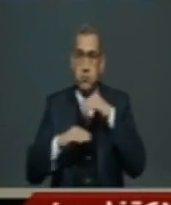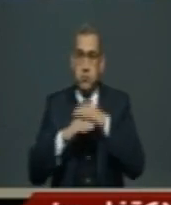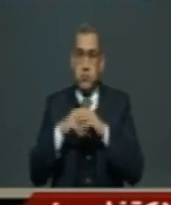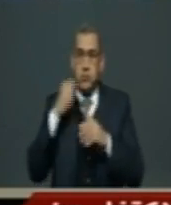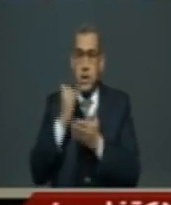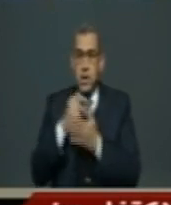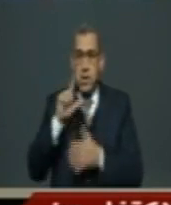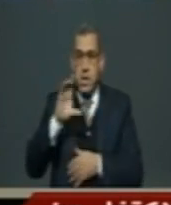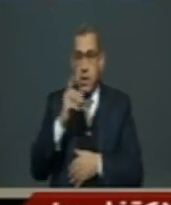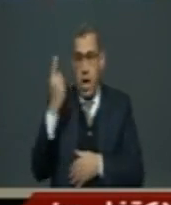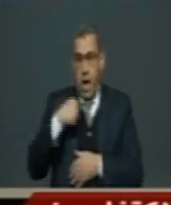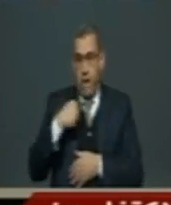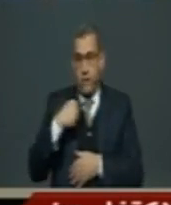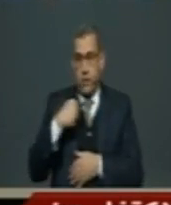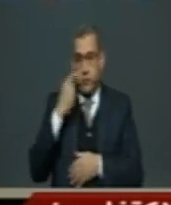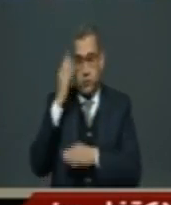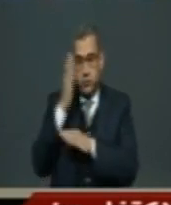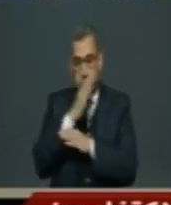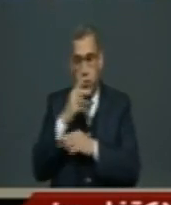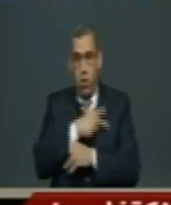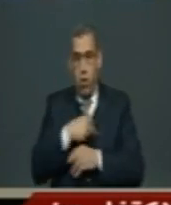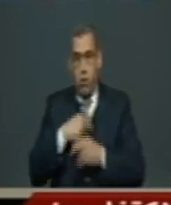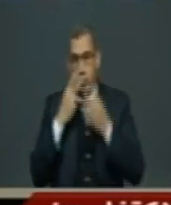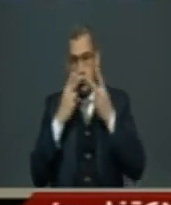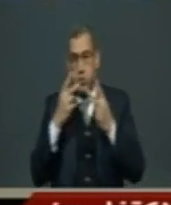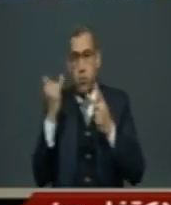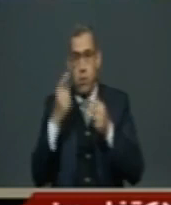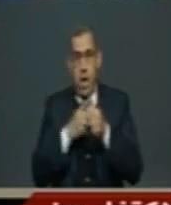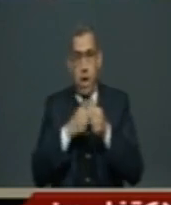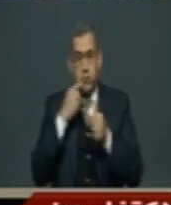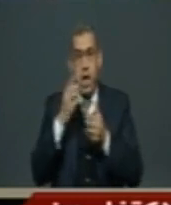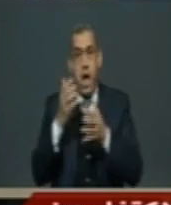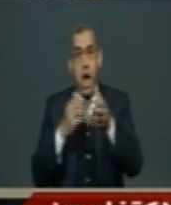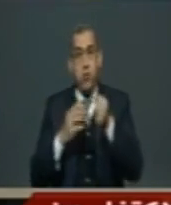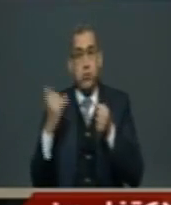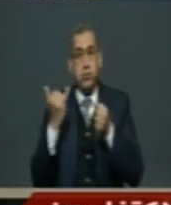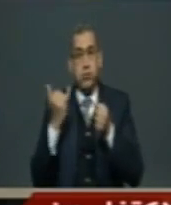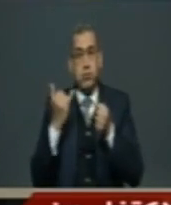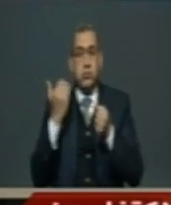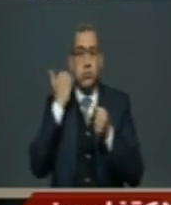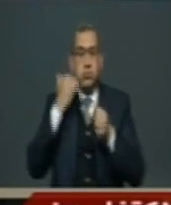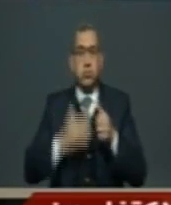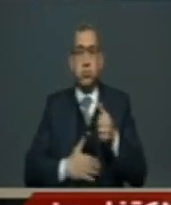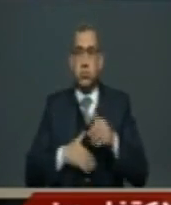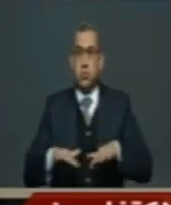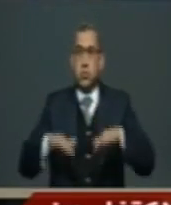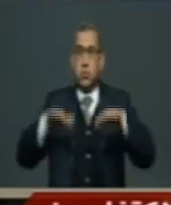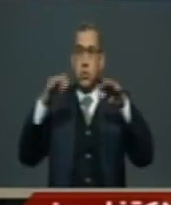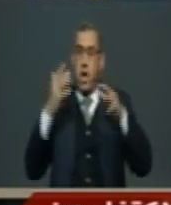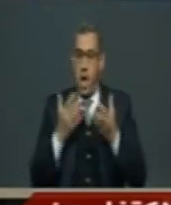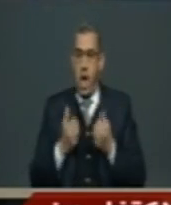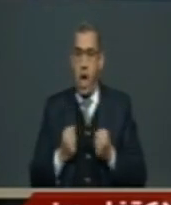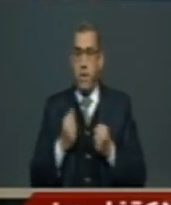سيادتك واستراتيجية الحكومة في هذا المقام، إن احنا عندنا احتياطي استراتيجي آمن الحمد لله،